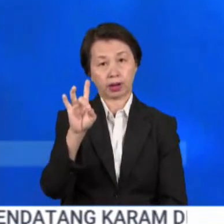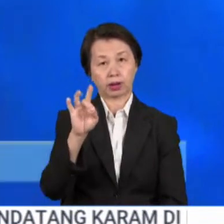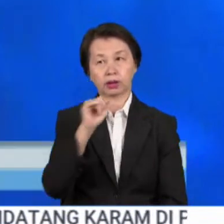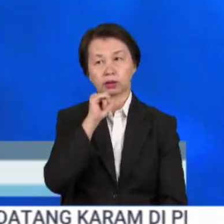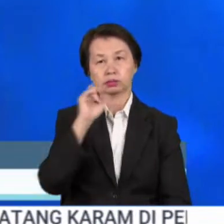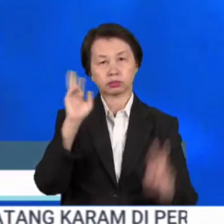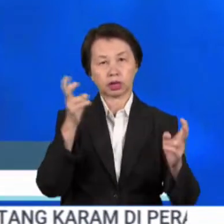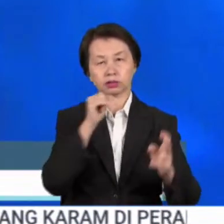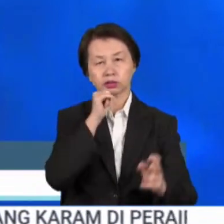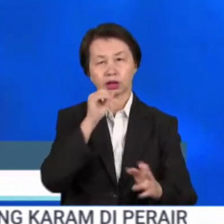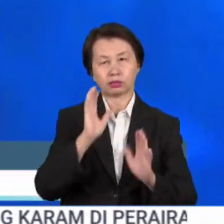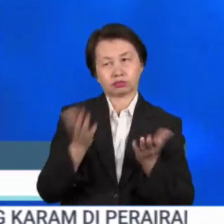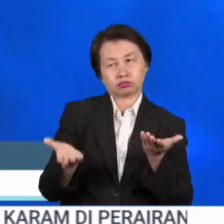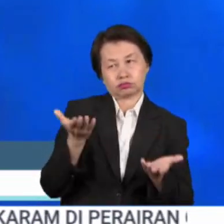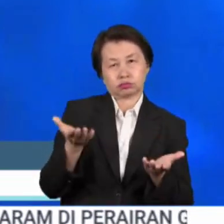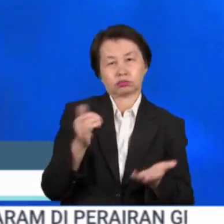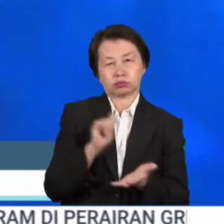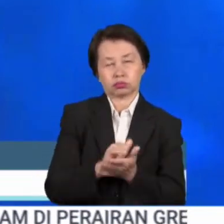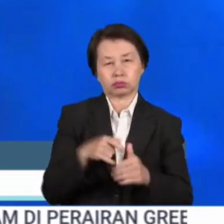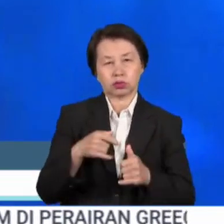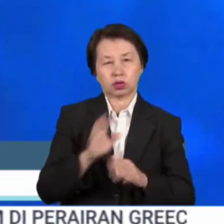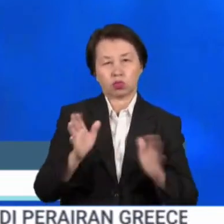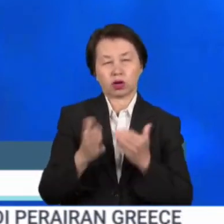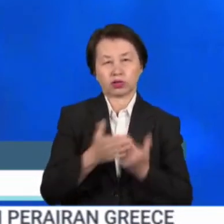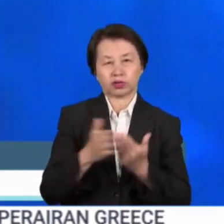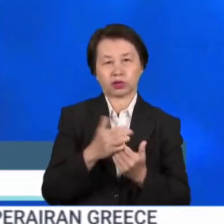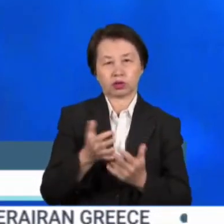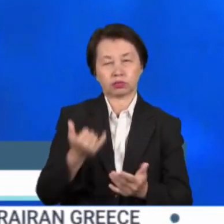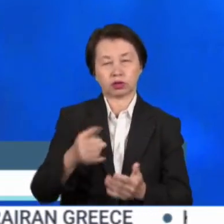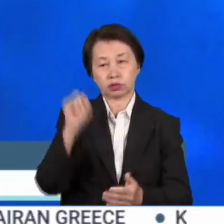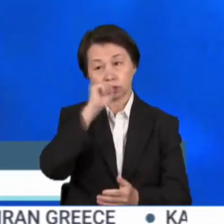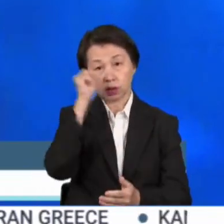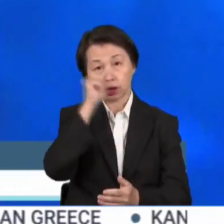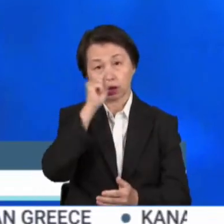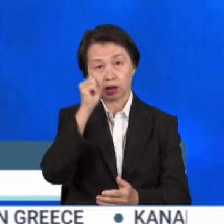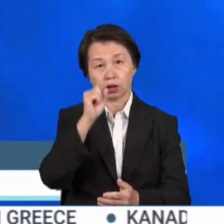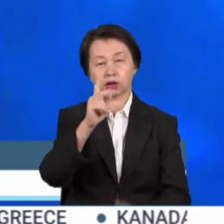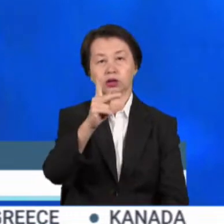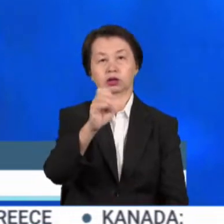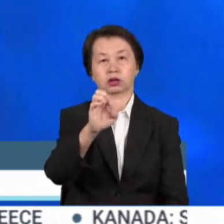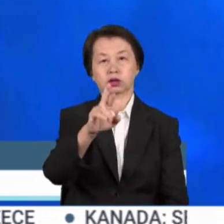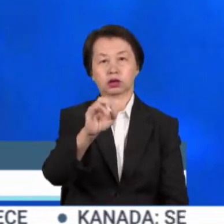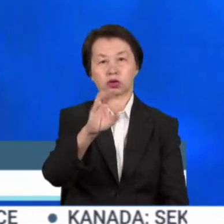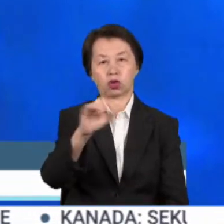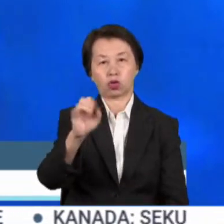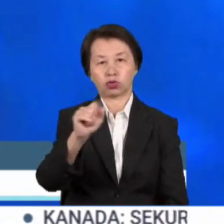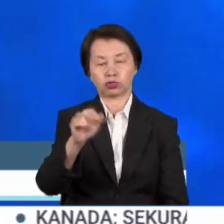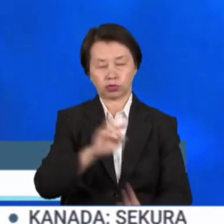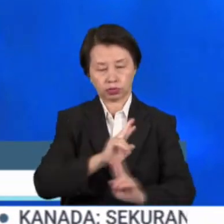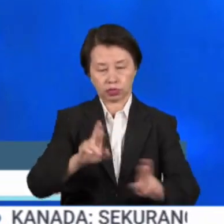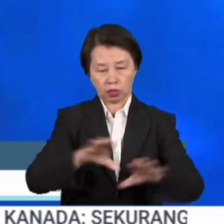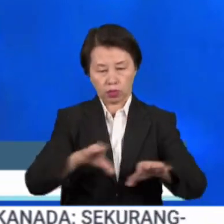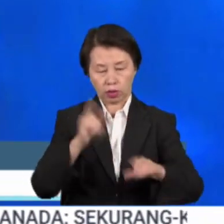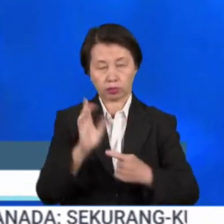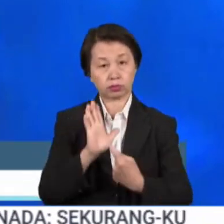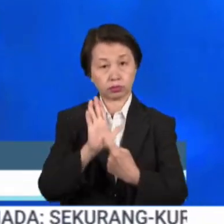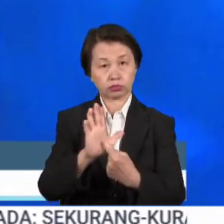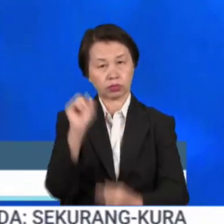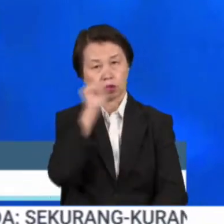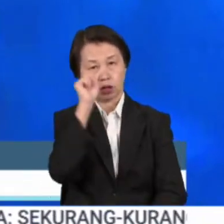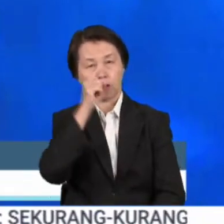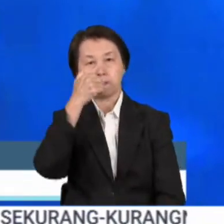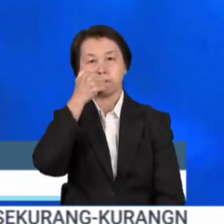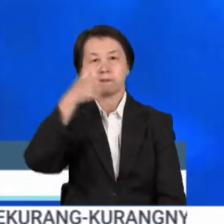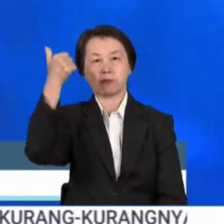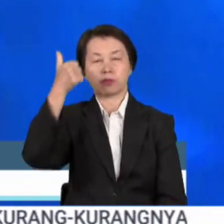Mungkin Kerana Sayang Itu akui bukan mudah mahu mendendangkan lagu berentak keroncong. Persediaan rapi dilakukan bagi menampilkan persembahan